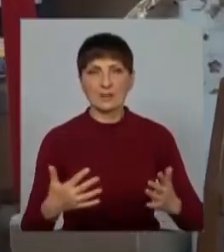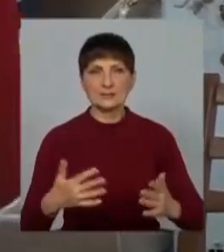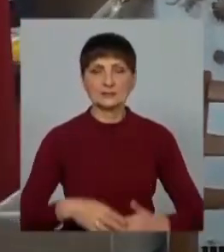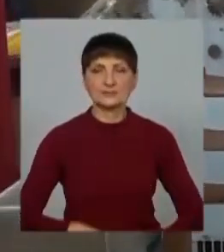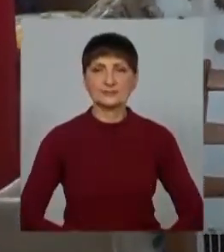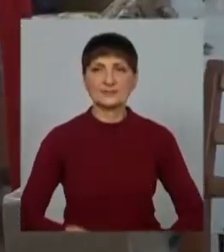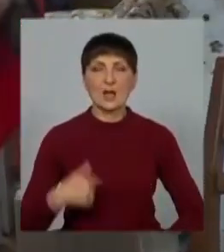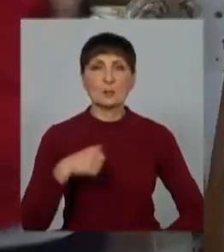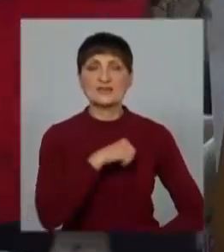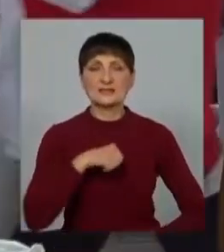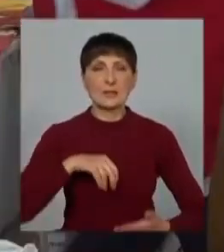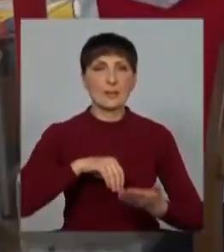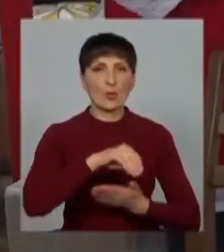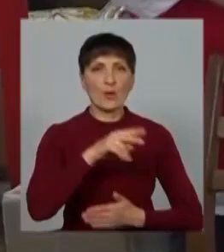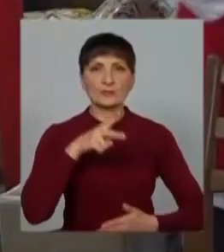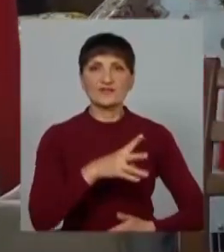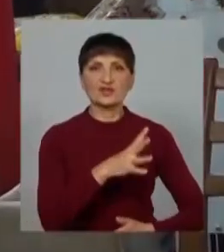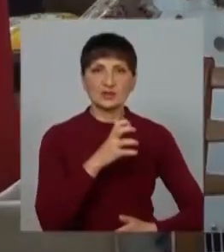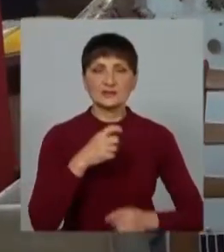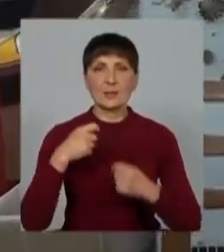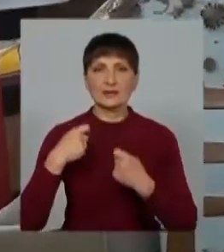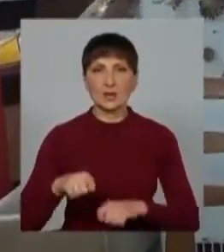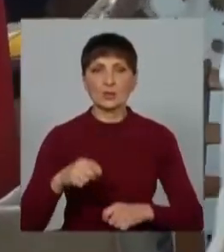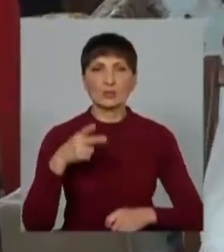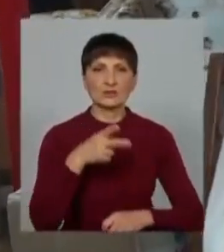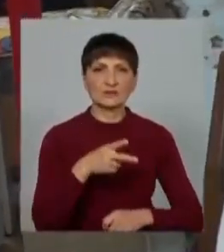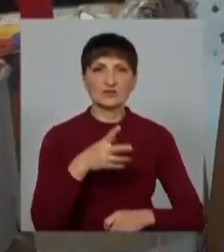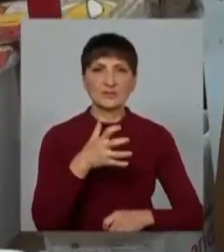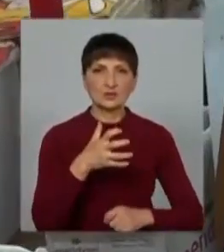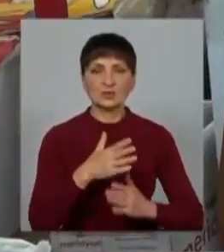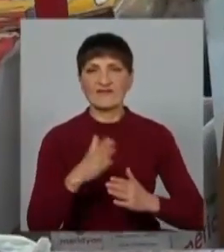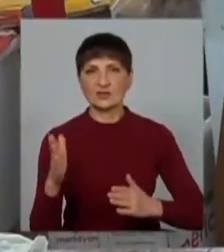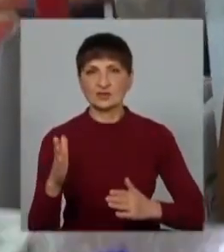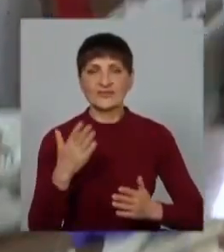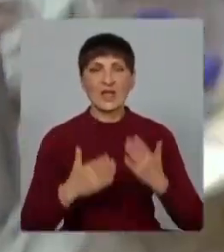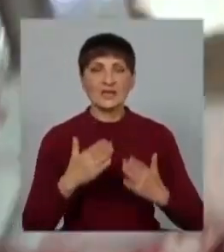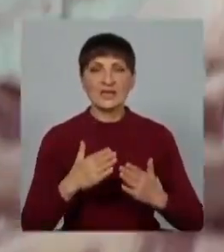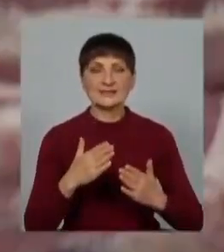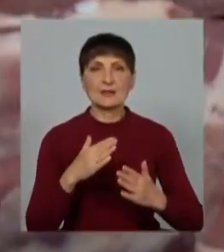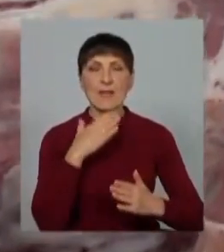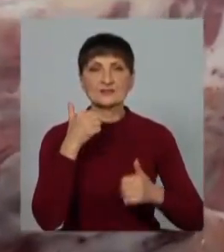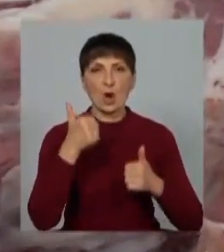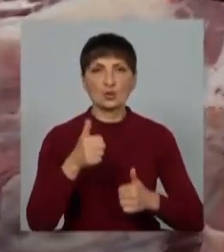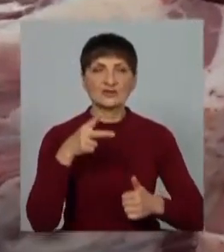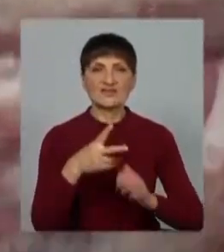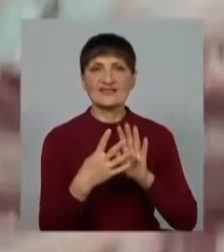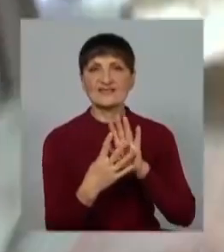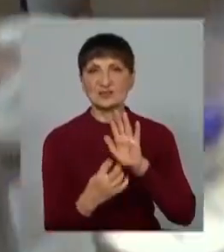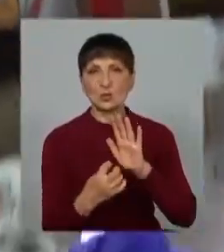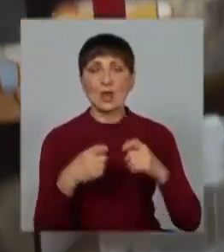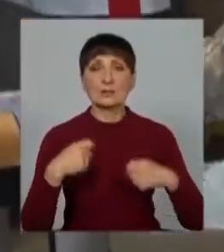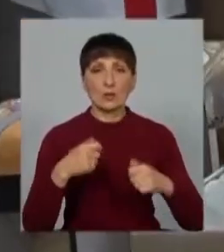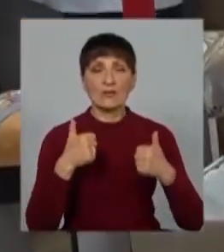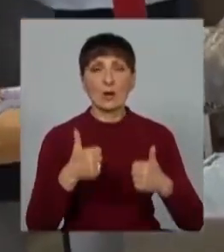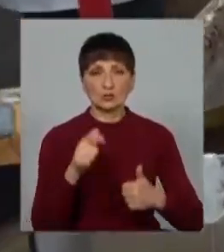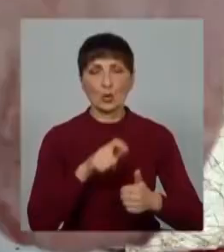2600. Мы сами покупаем по 2400, продаем от 2500 тенге. Если филе, то 2900 за килограмм. Торговля идет